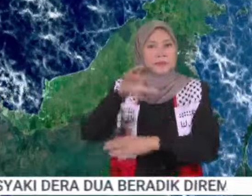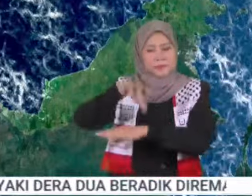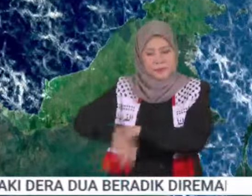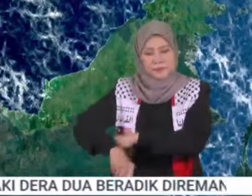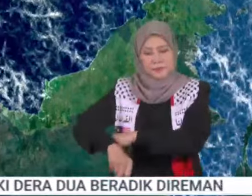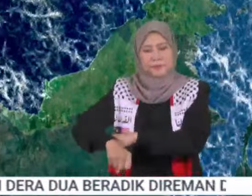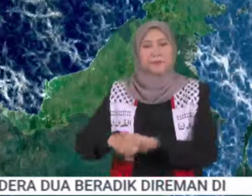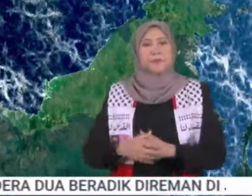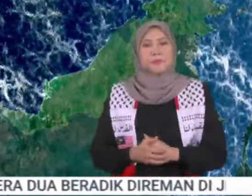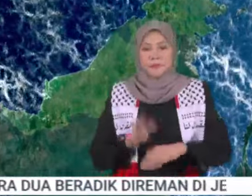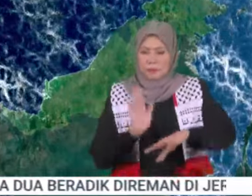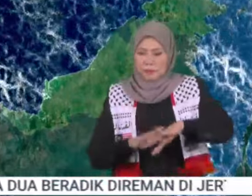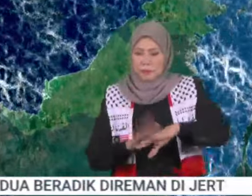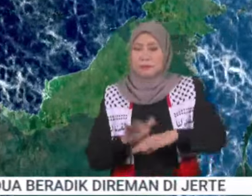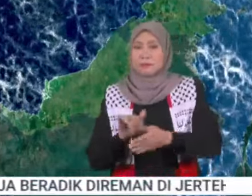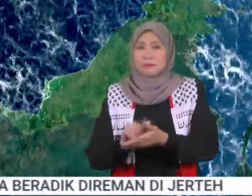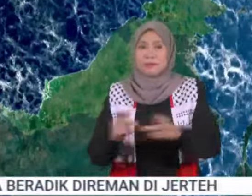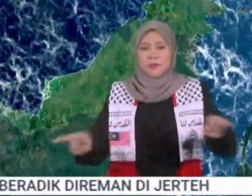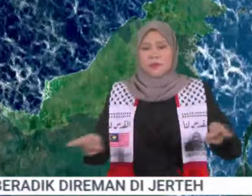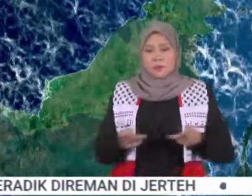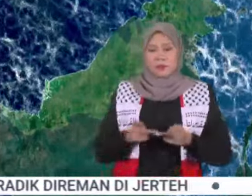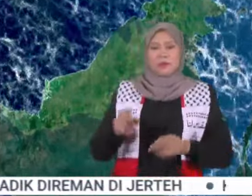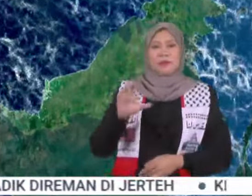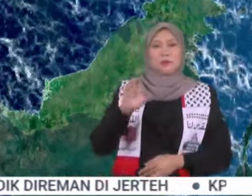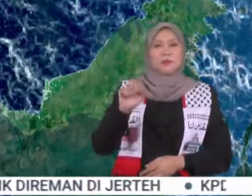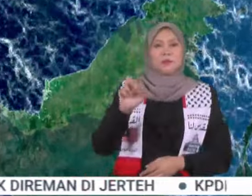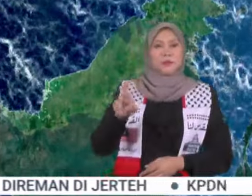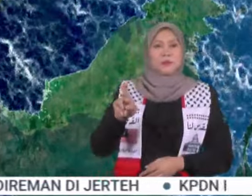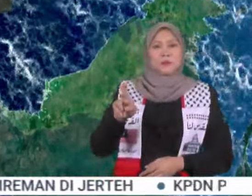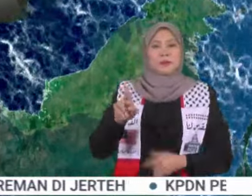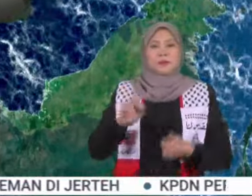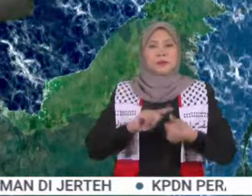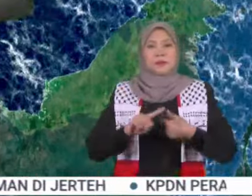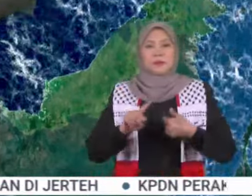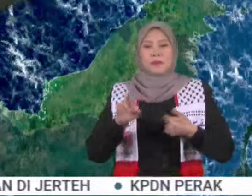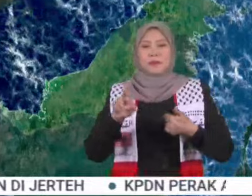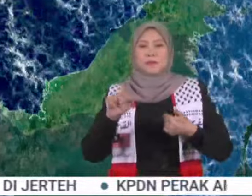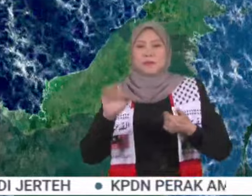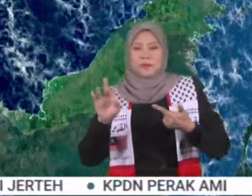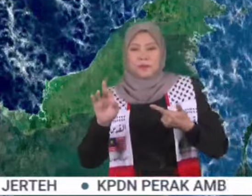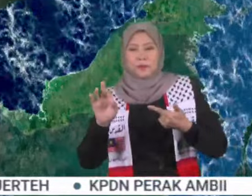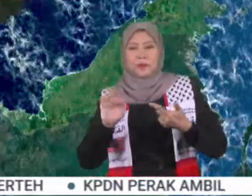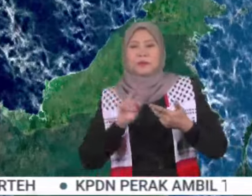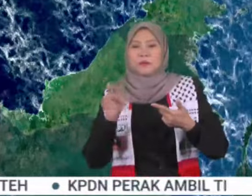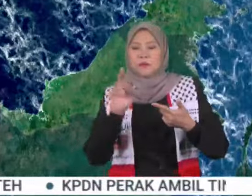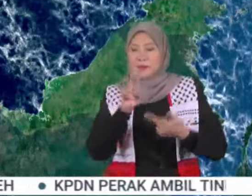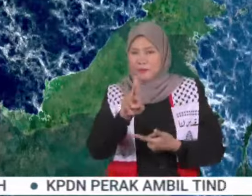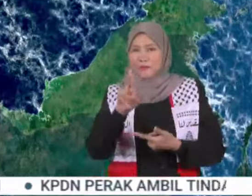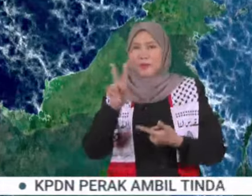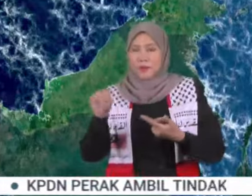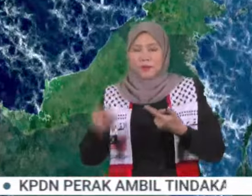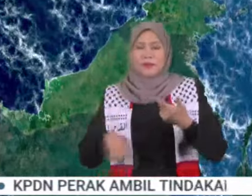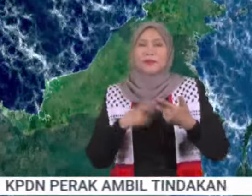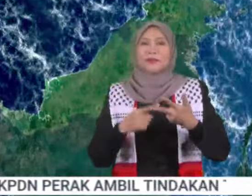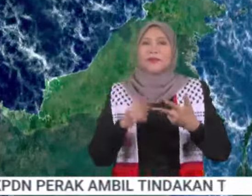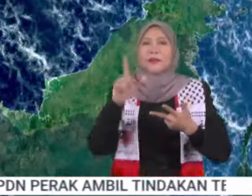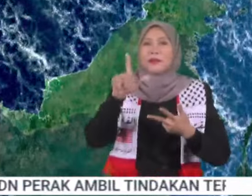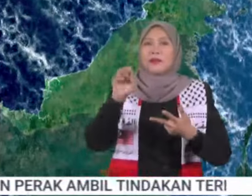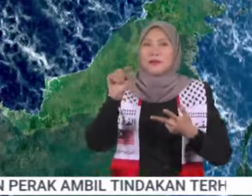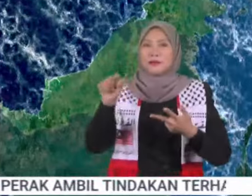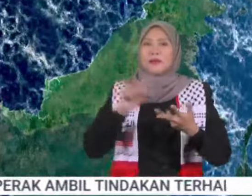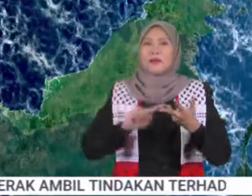nanti. Amaran ini melibatkan kawasan perairan Kondor, Reef Knot, Layang-Layang, Palawan serta Phuket.